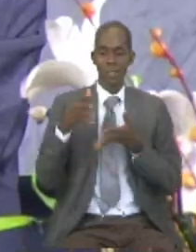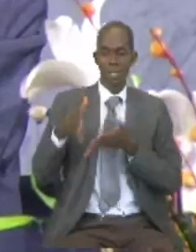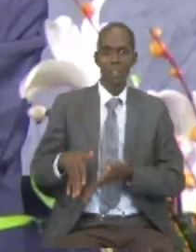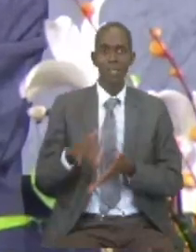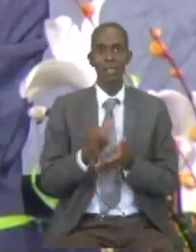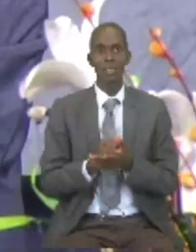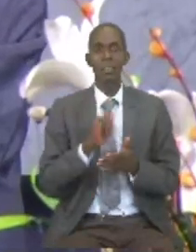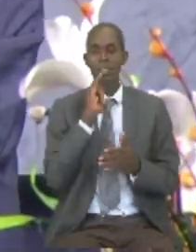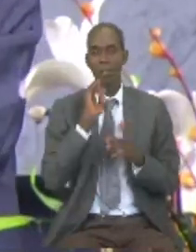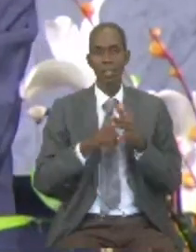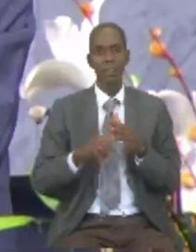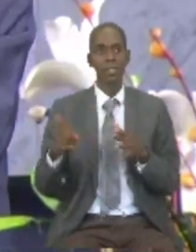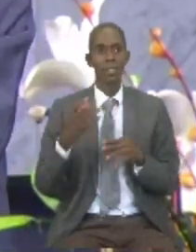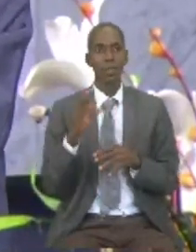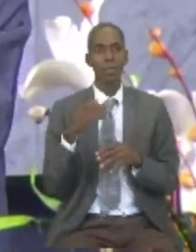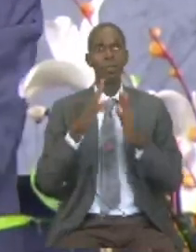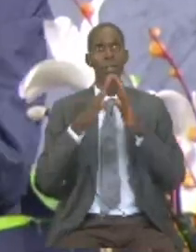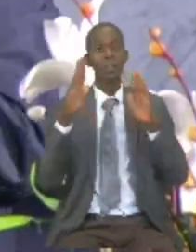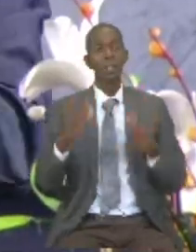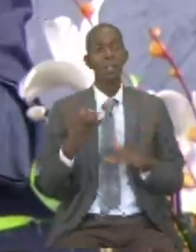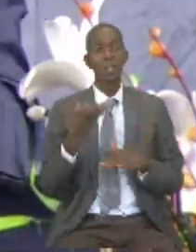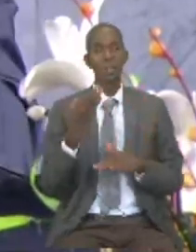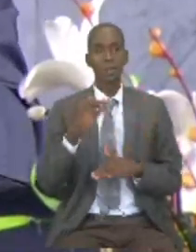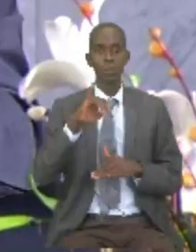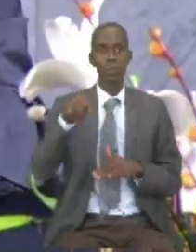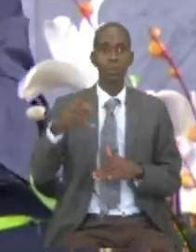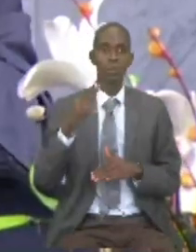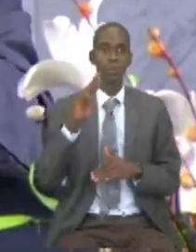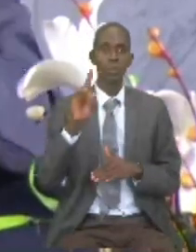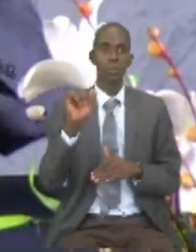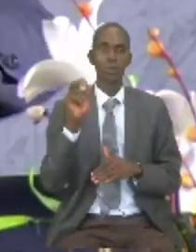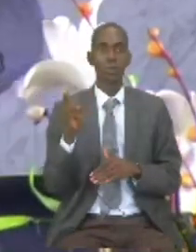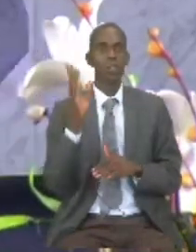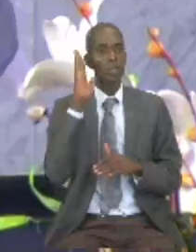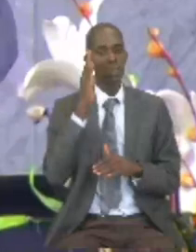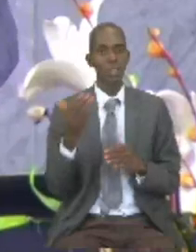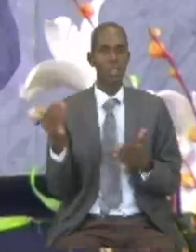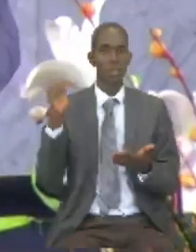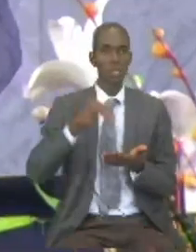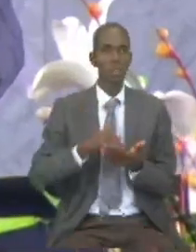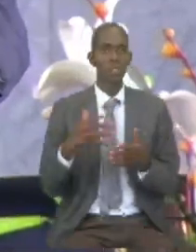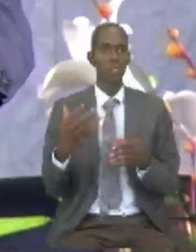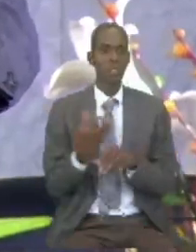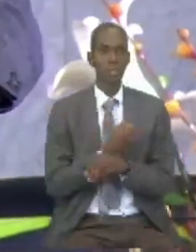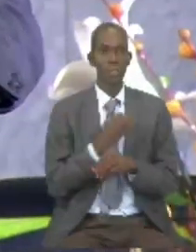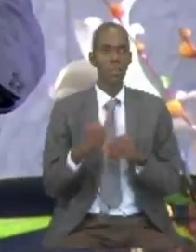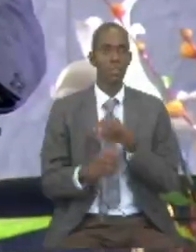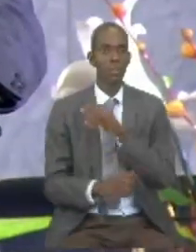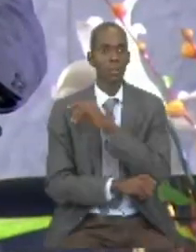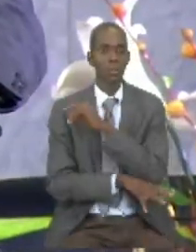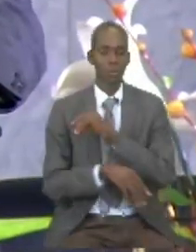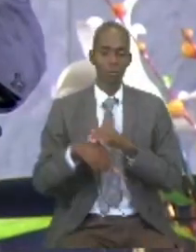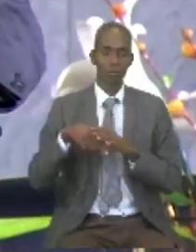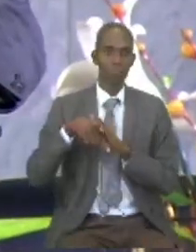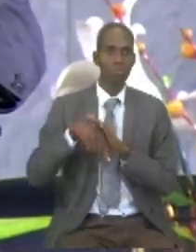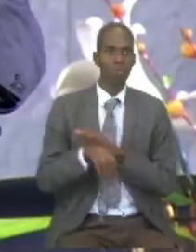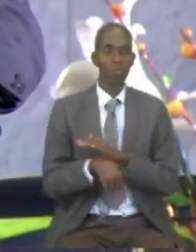Ce qui aura été sauvé de la maison de Judas, ce qui sera resté,